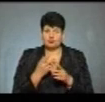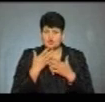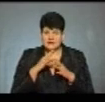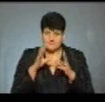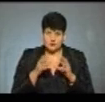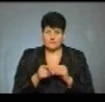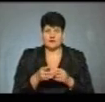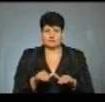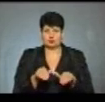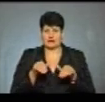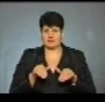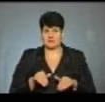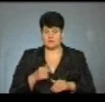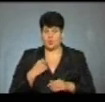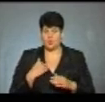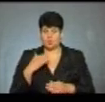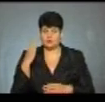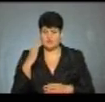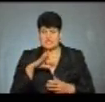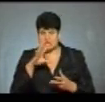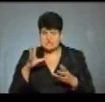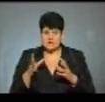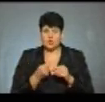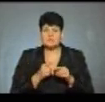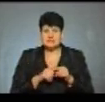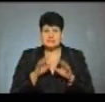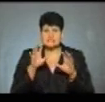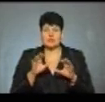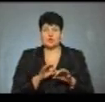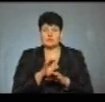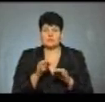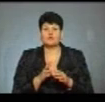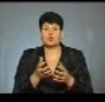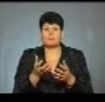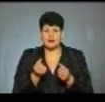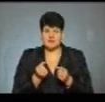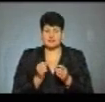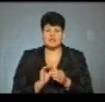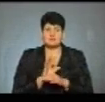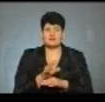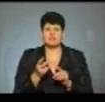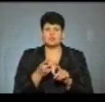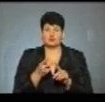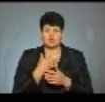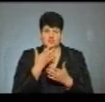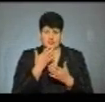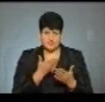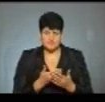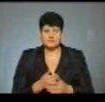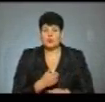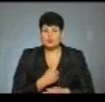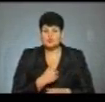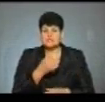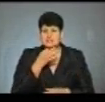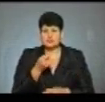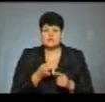ви утримались при голосуванні. І загалом цей законопроект було прийнято і відправлено на повторне друге читання. Хочу нагадати, що